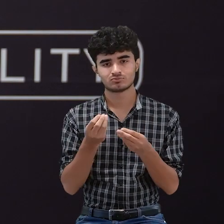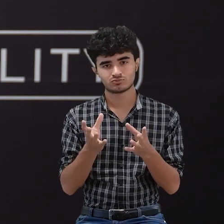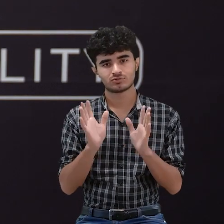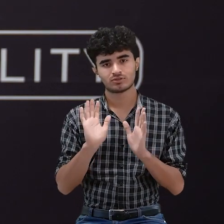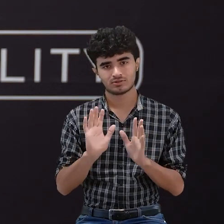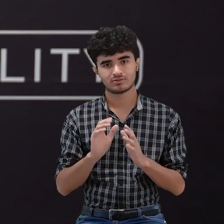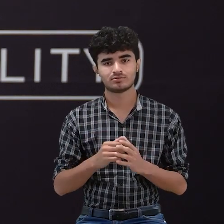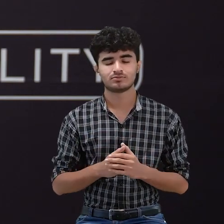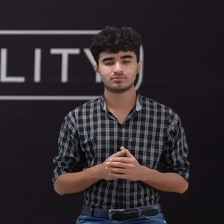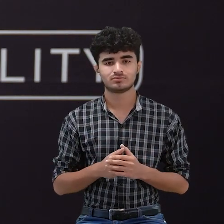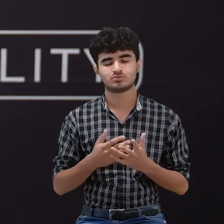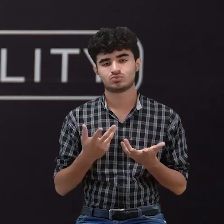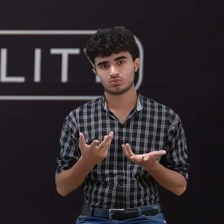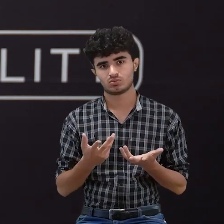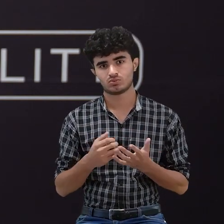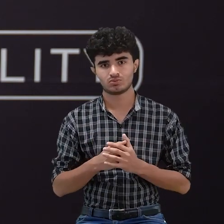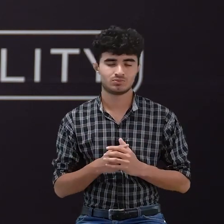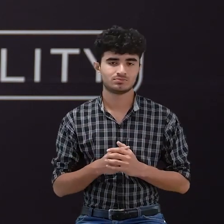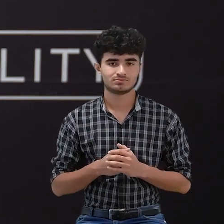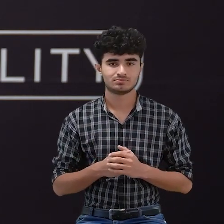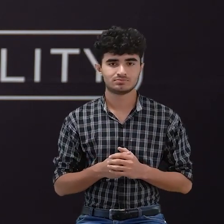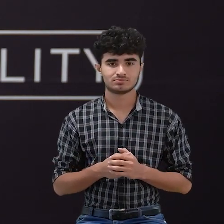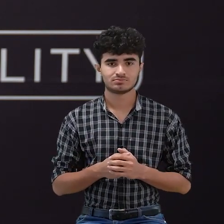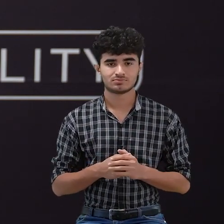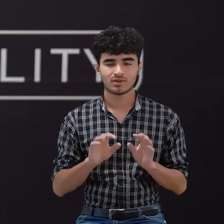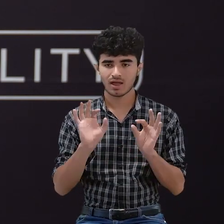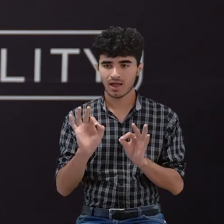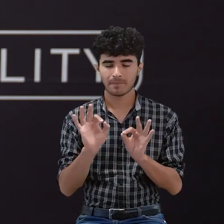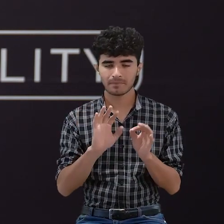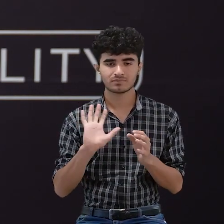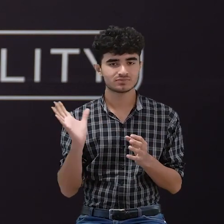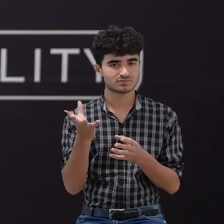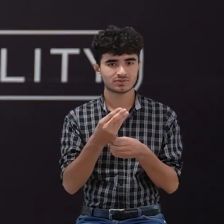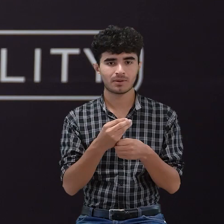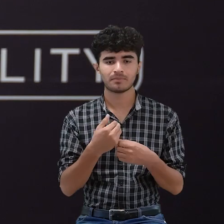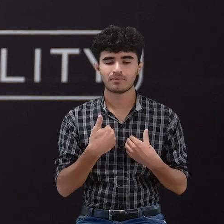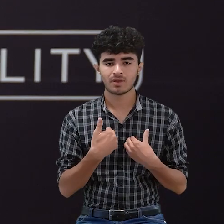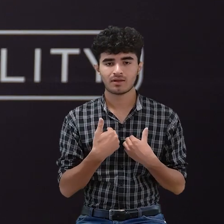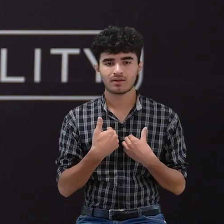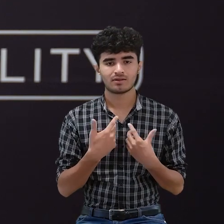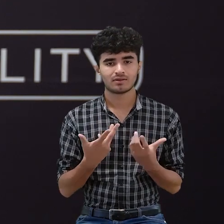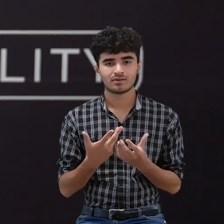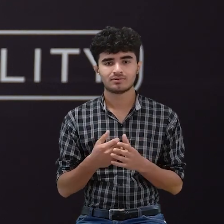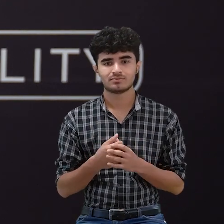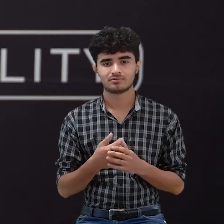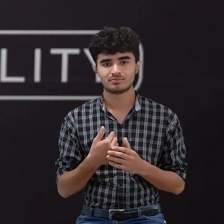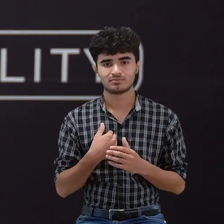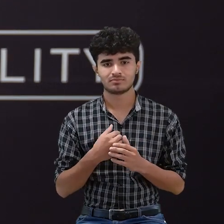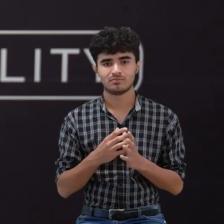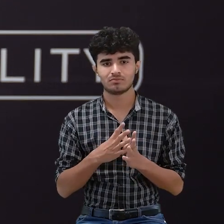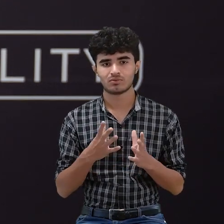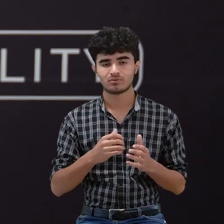پورے معاشرے کے لیے کچھ کیا ہے۔ تو یہ سب چیزوں میں